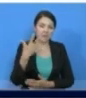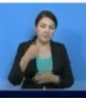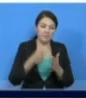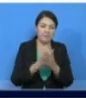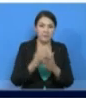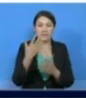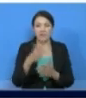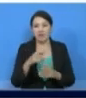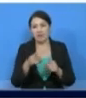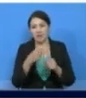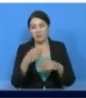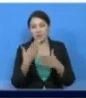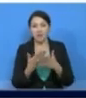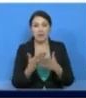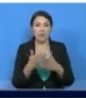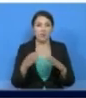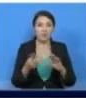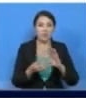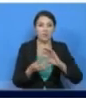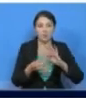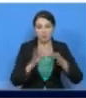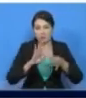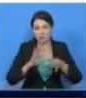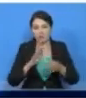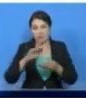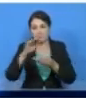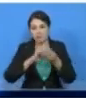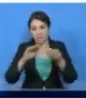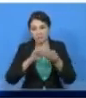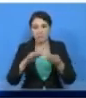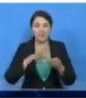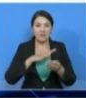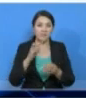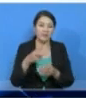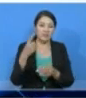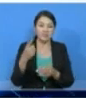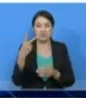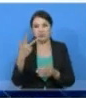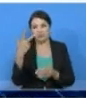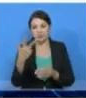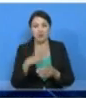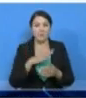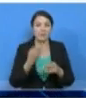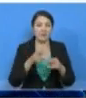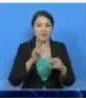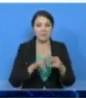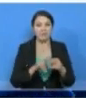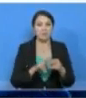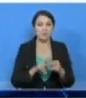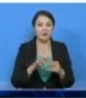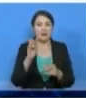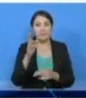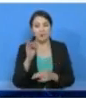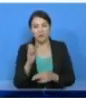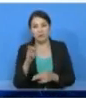аталады. Бұл енді қоғамда өте бір қиын зат, өйткені қайталанып тұрады бұл аттар. Бауырластар 1, 2, 3 деп. Сондықтан да оларға да бауырластар